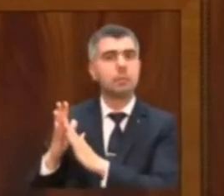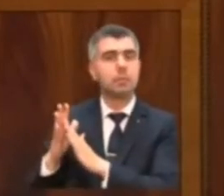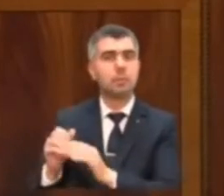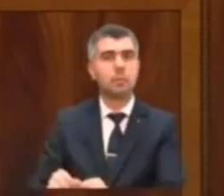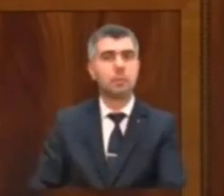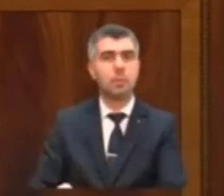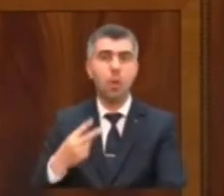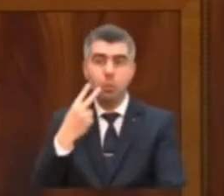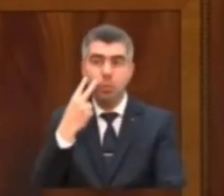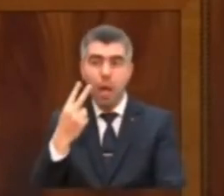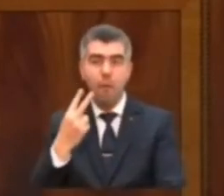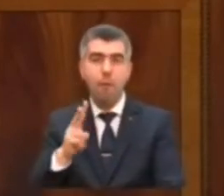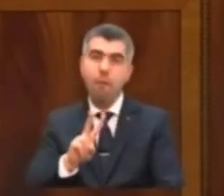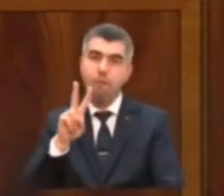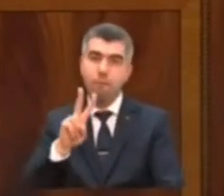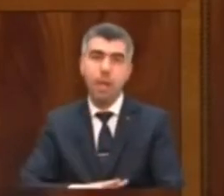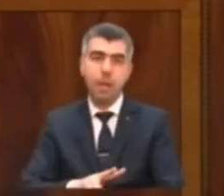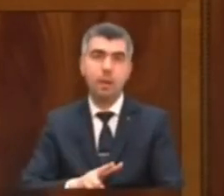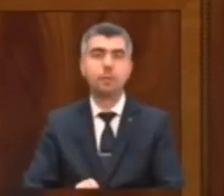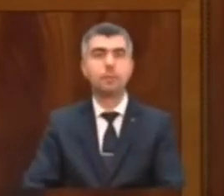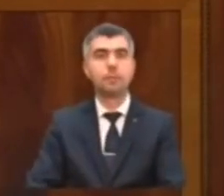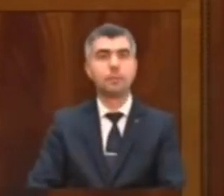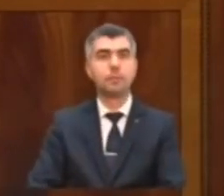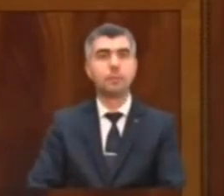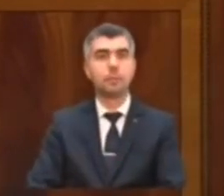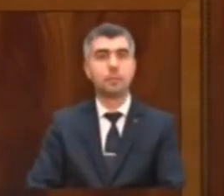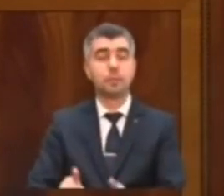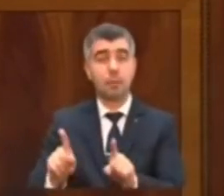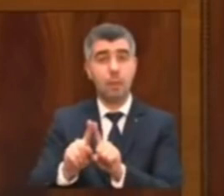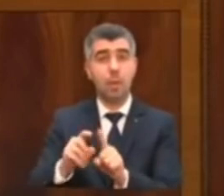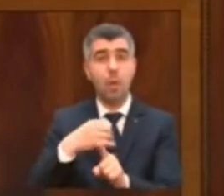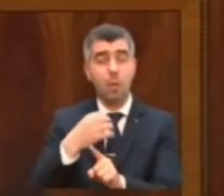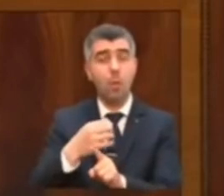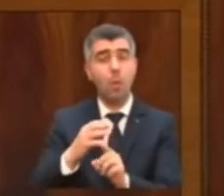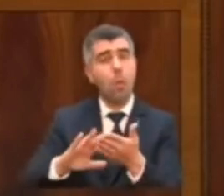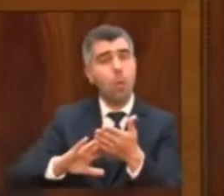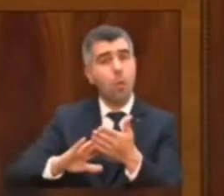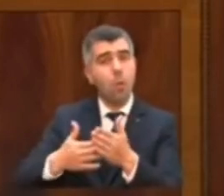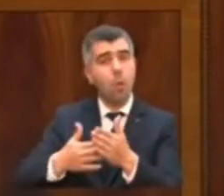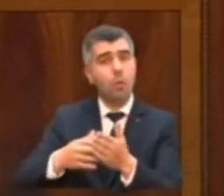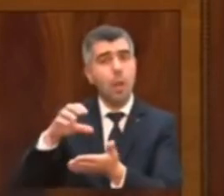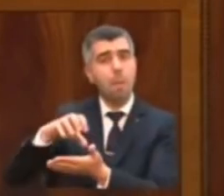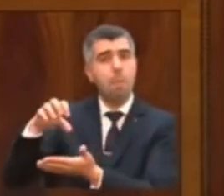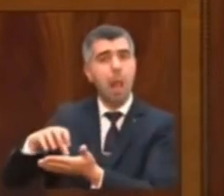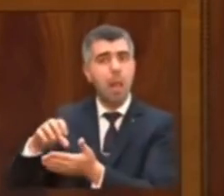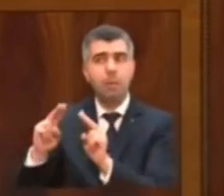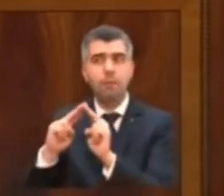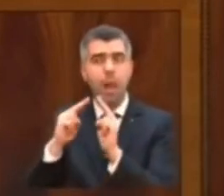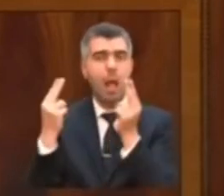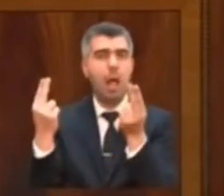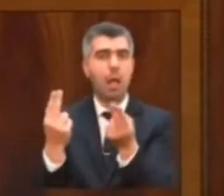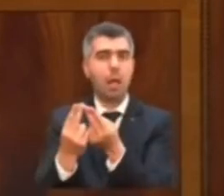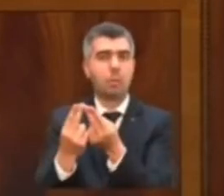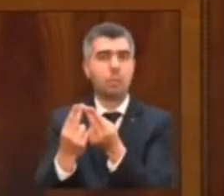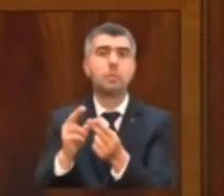وأثبت نجاعته، وأيضا أكثر من هذا الشيء معمول به في عدد من دول العالم،